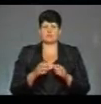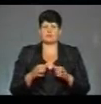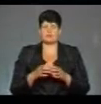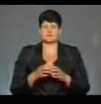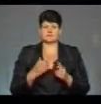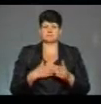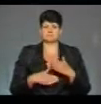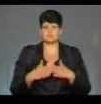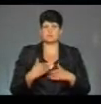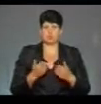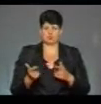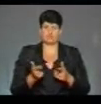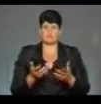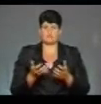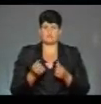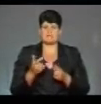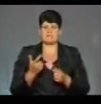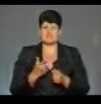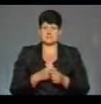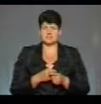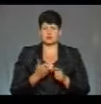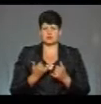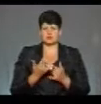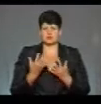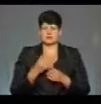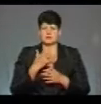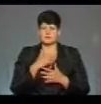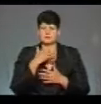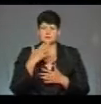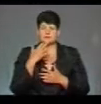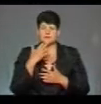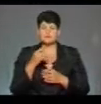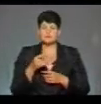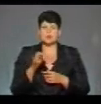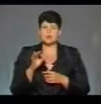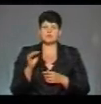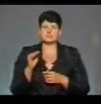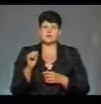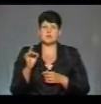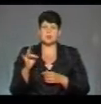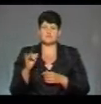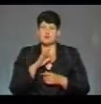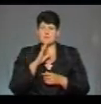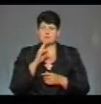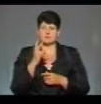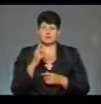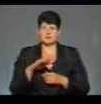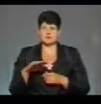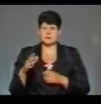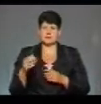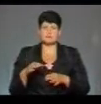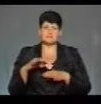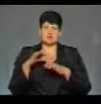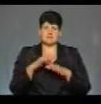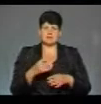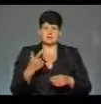готові прийняти. Вакцини на сьогоднішній день є в достатній кількості. Тернополянка Ольга Жаровська, мама двох дітей, привела на щеплення